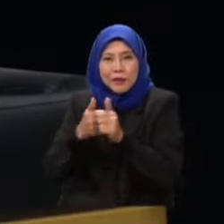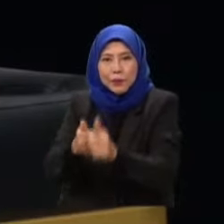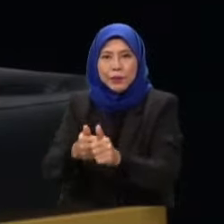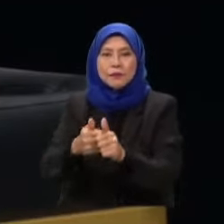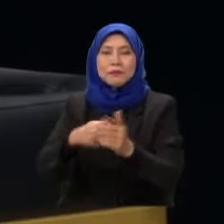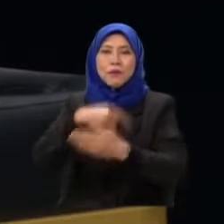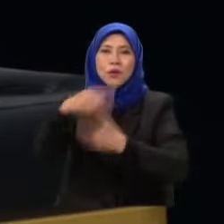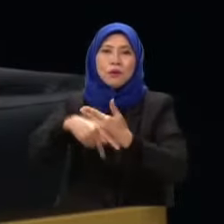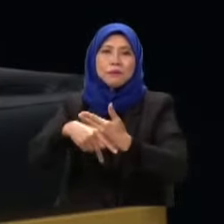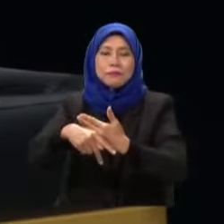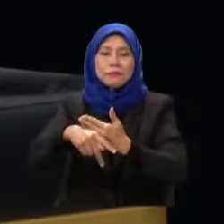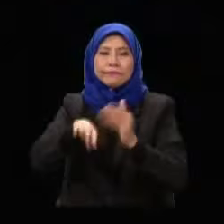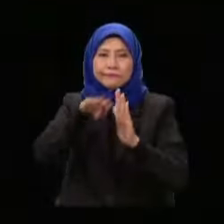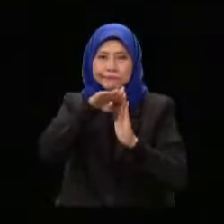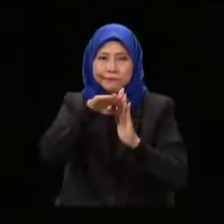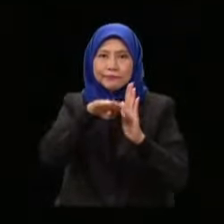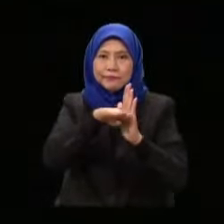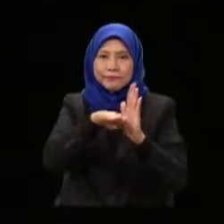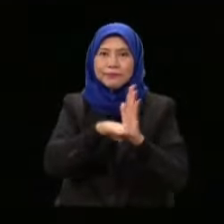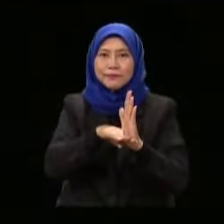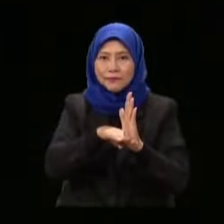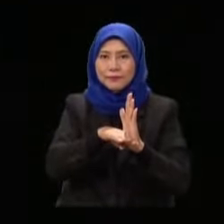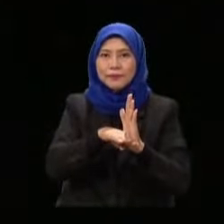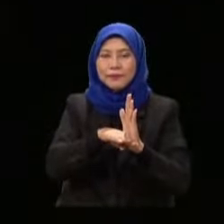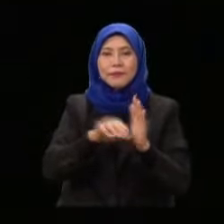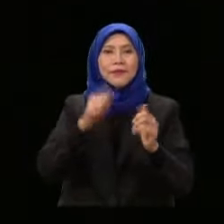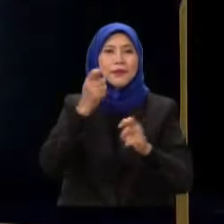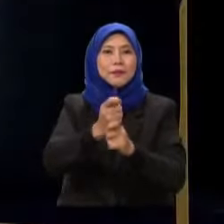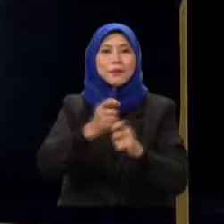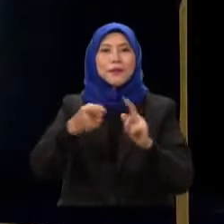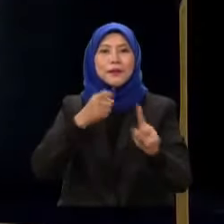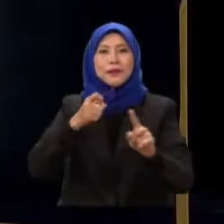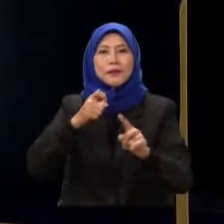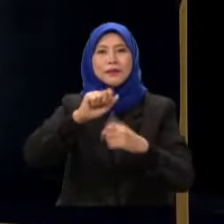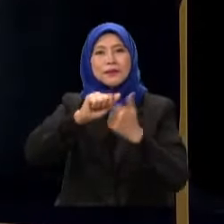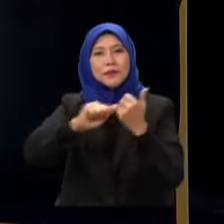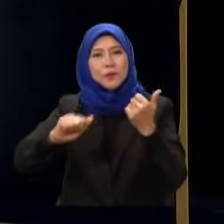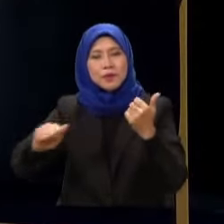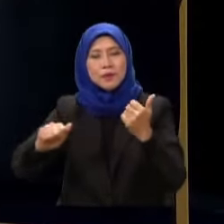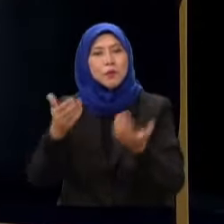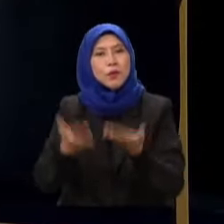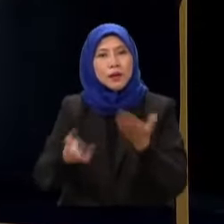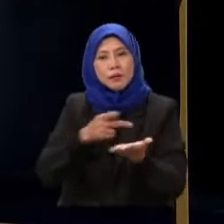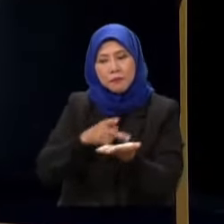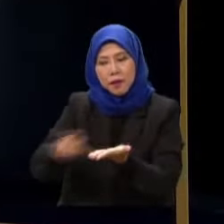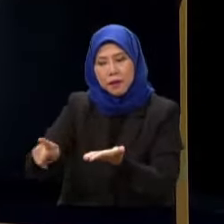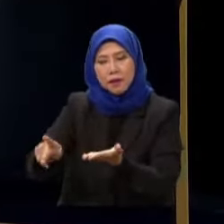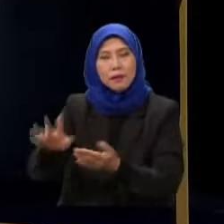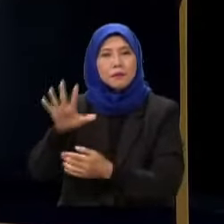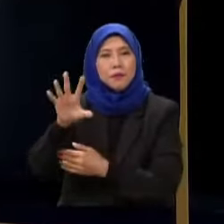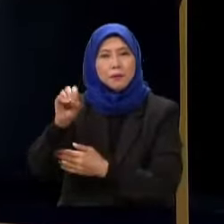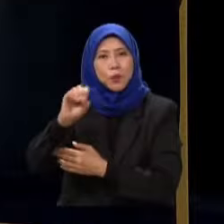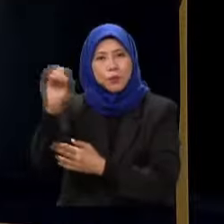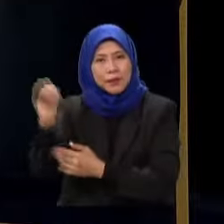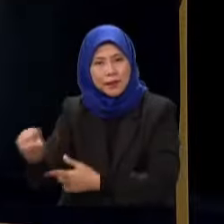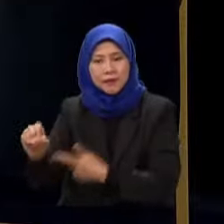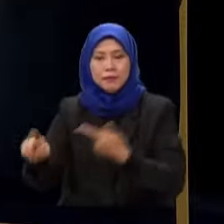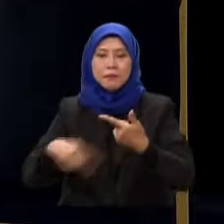program yang telah ditetapkan oleh jauhkan konsep nilai pembayarannya mungkin kamu 50%